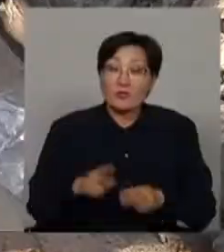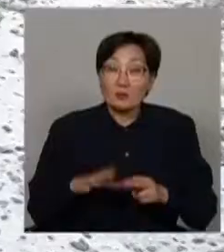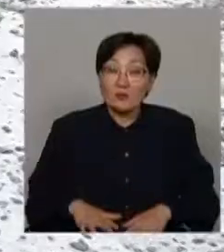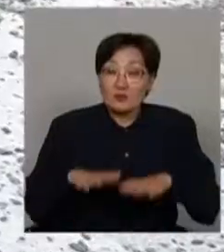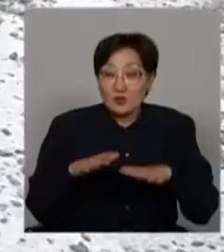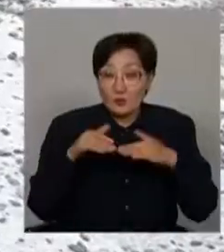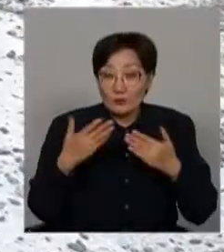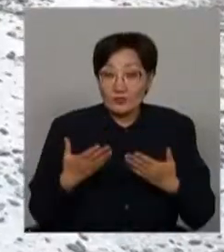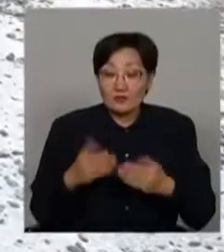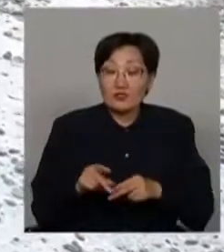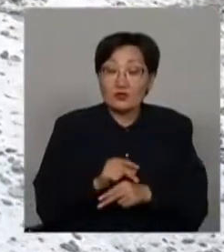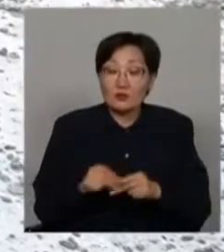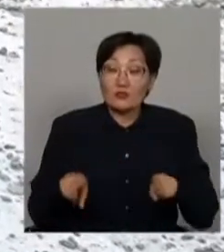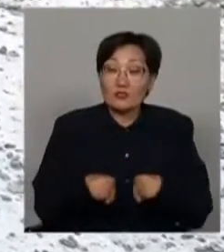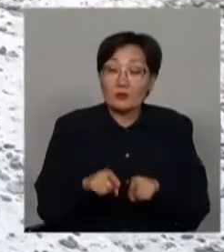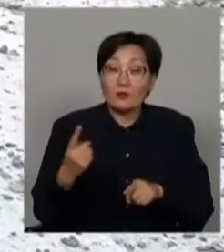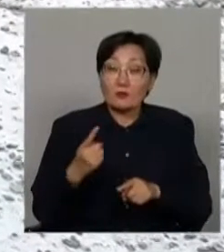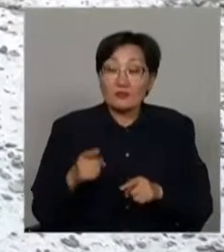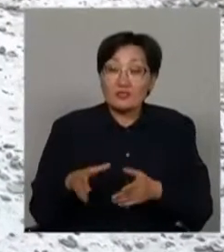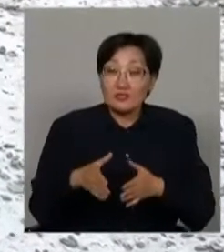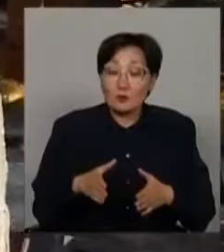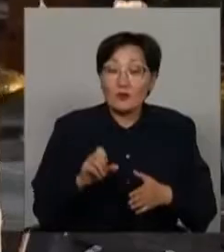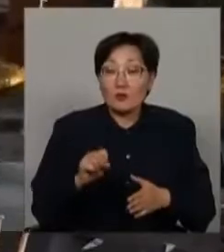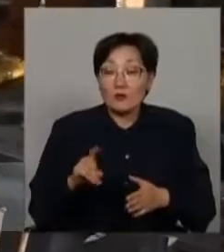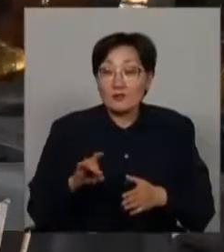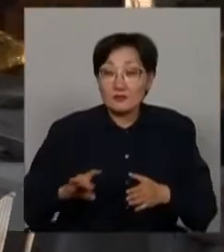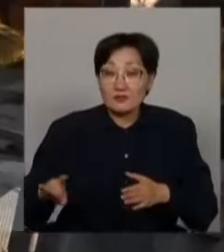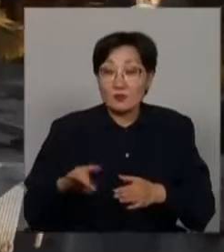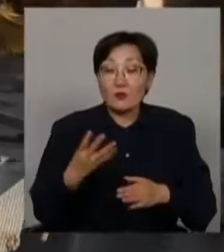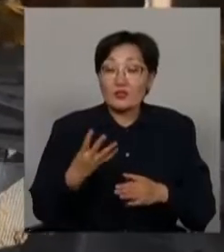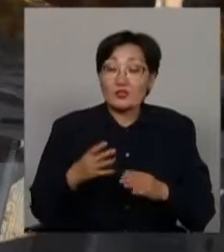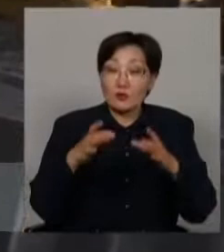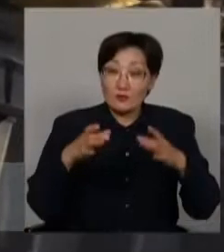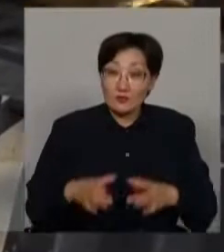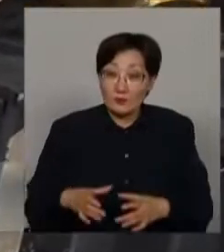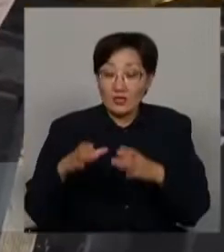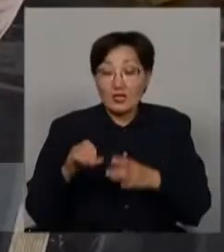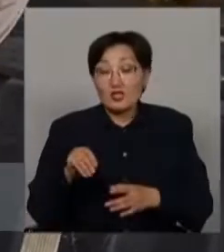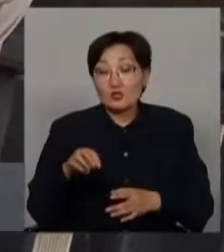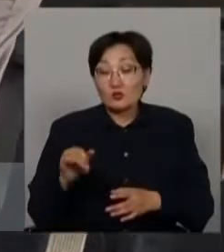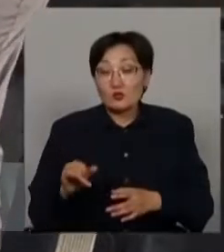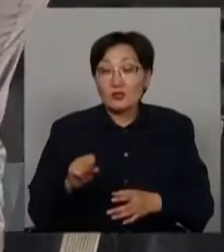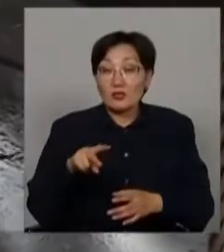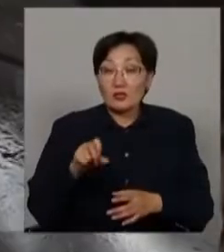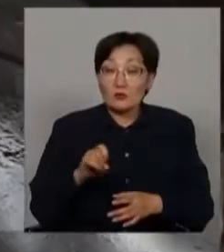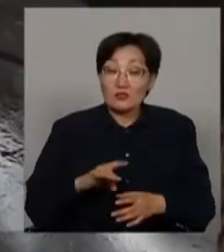подтопления нет. Отремонтирован также первый канал в Ауэзовском районе и 4 коллектора в Житосузском и Алатауском